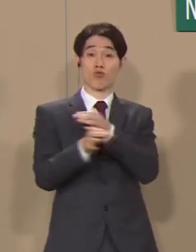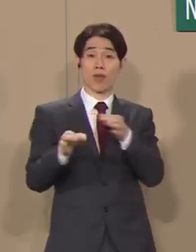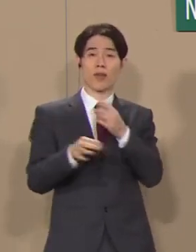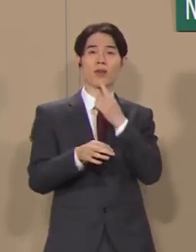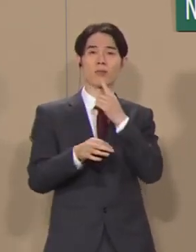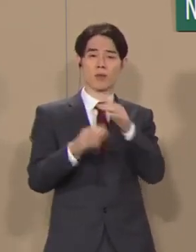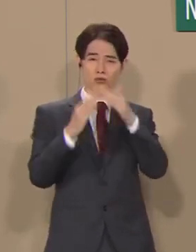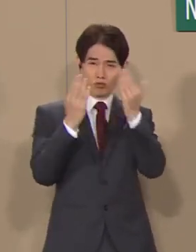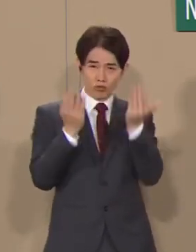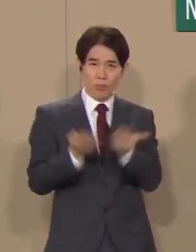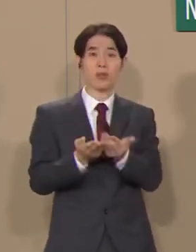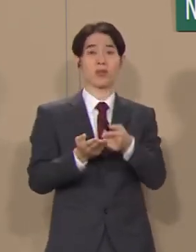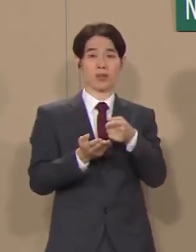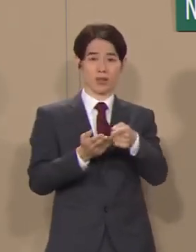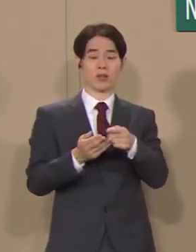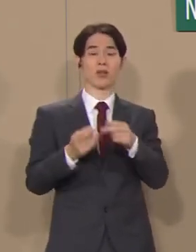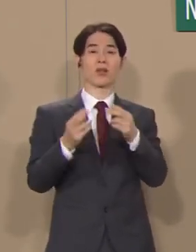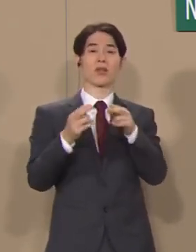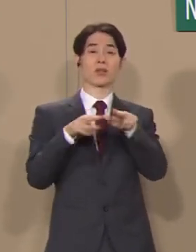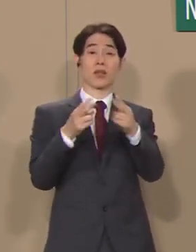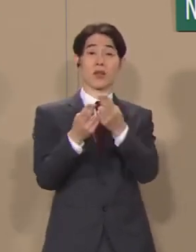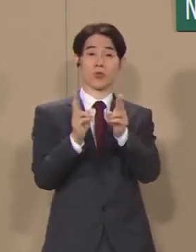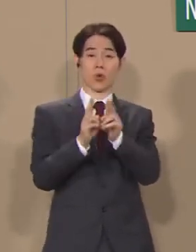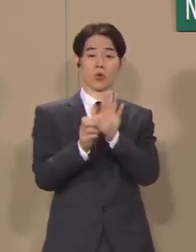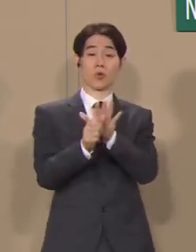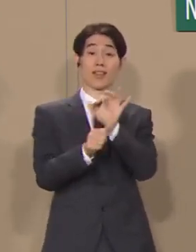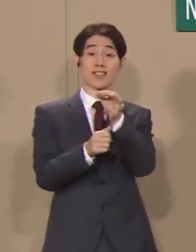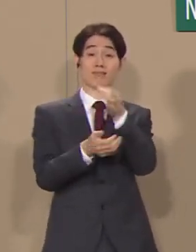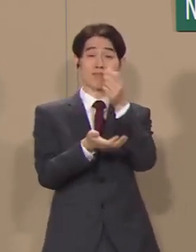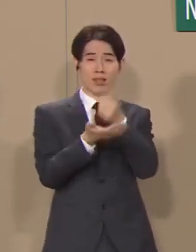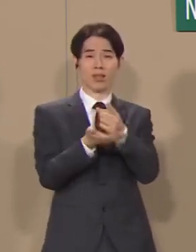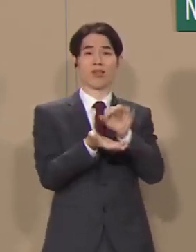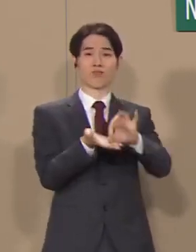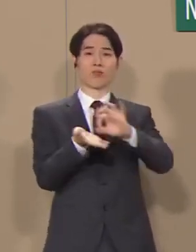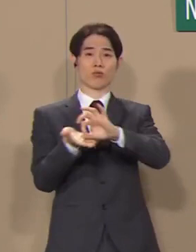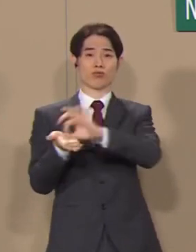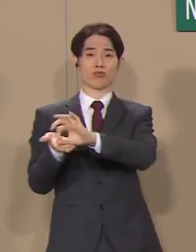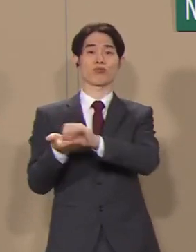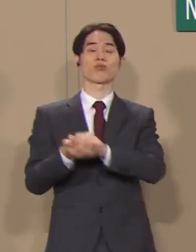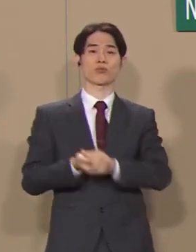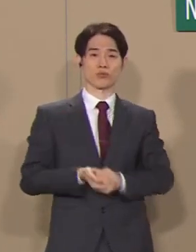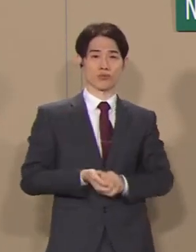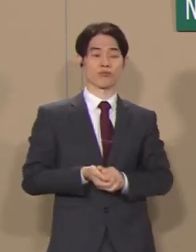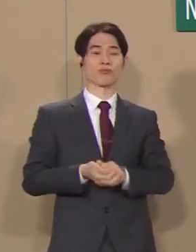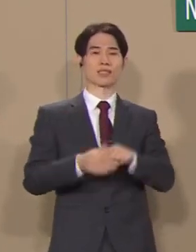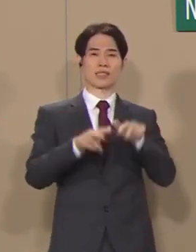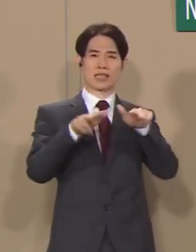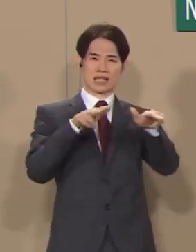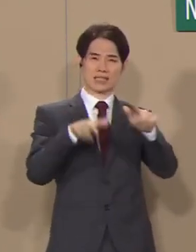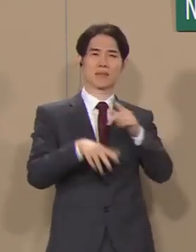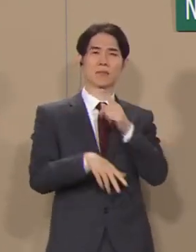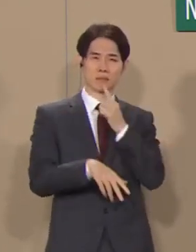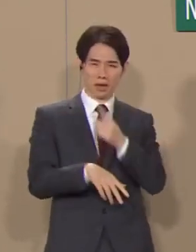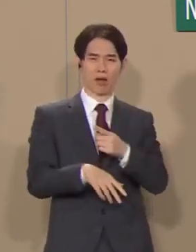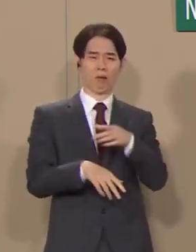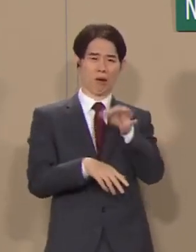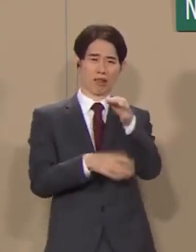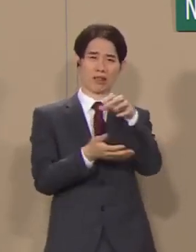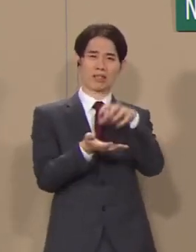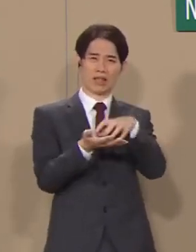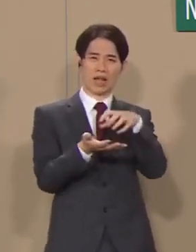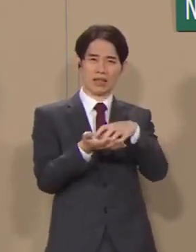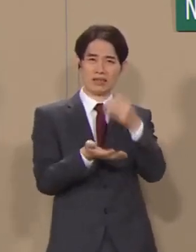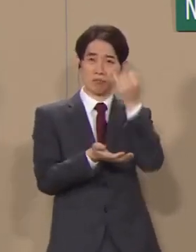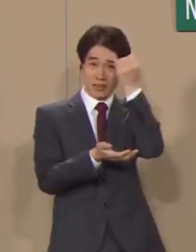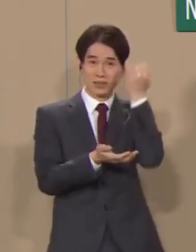すべて政党助成金のみで行っております政治家お金に汚いっていう